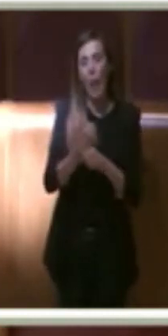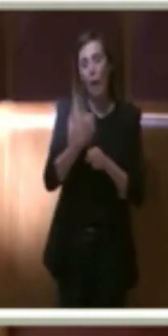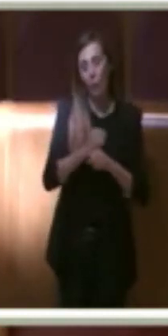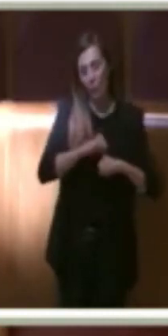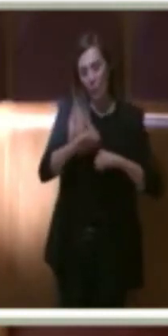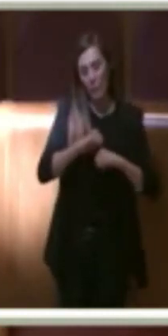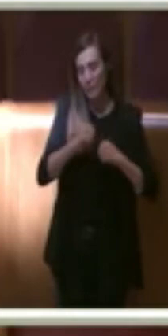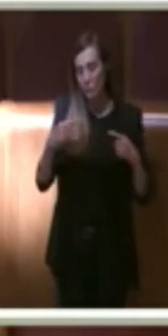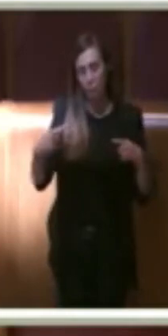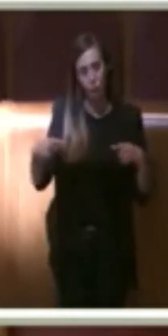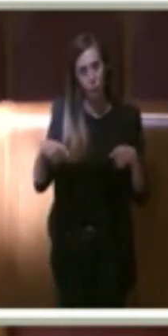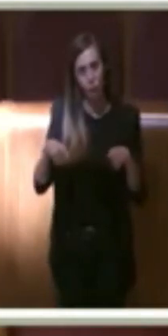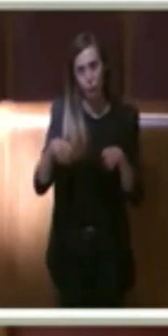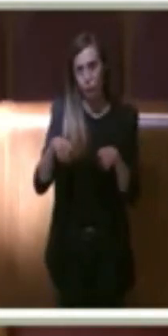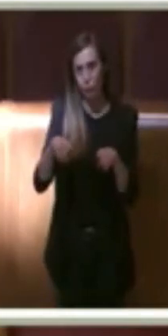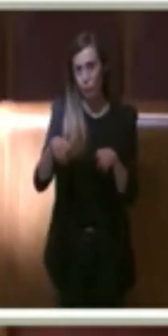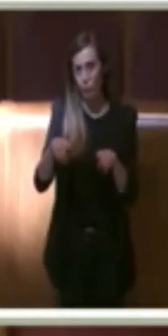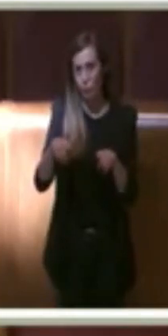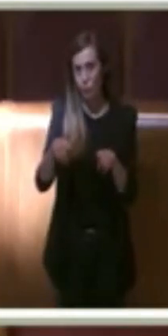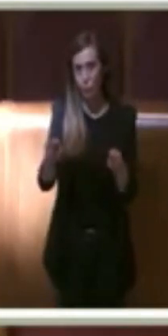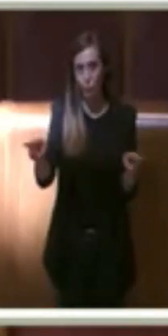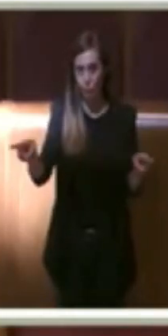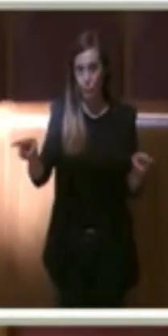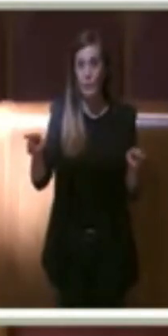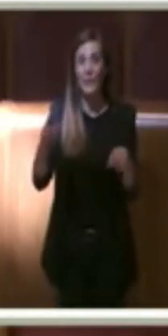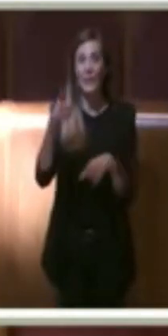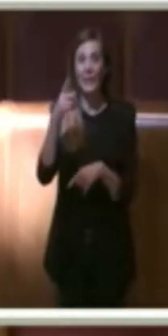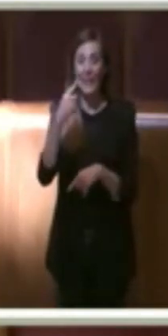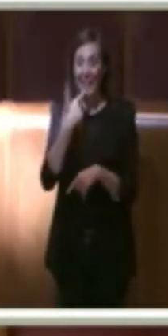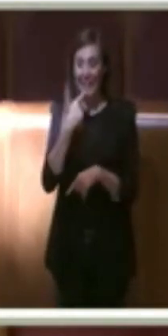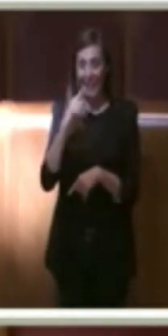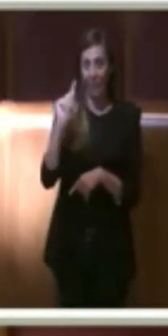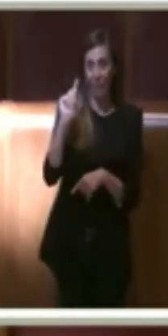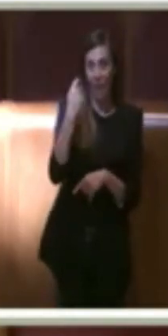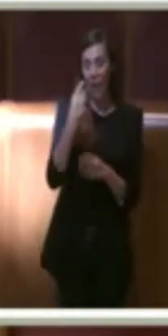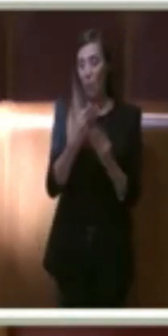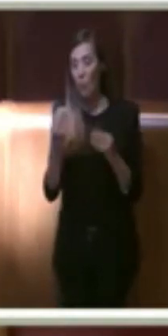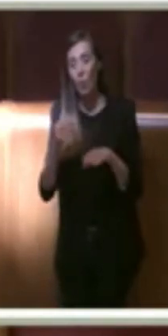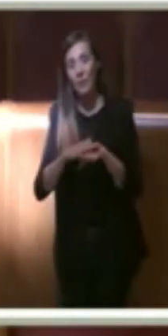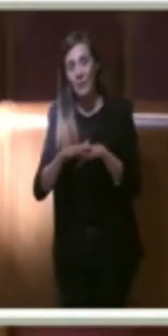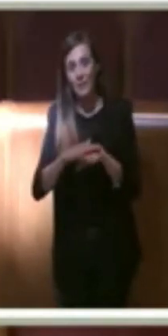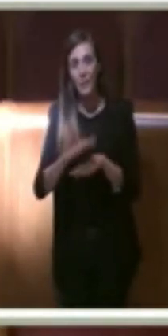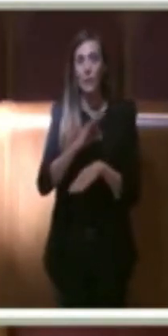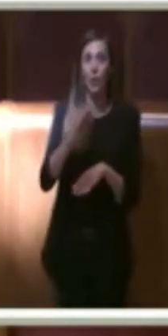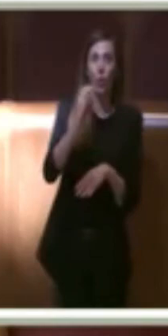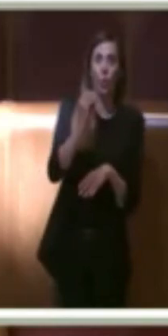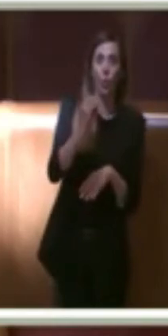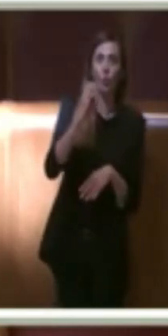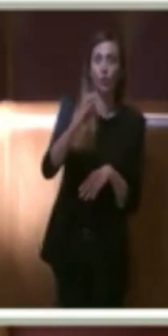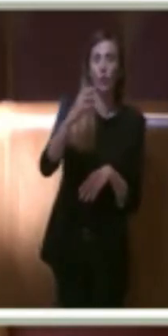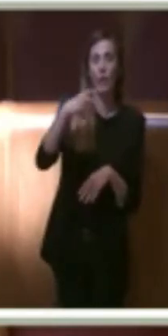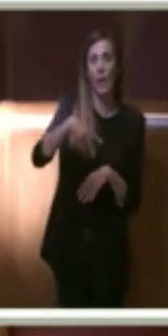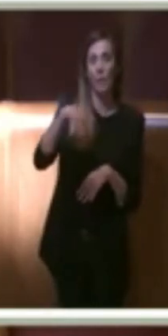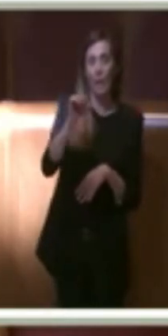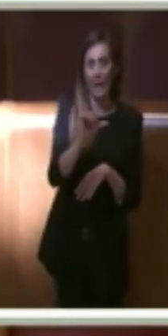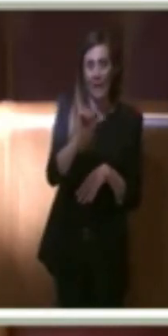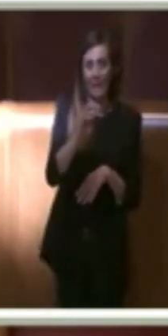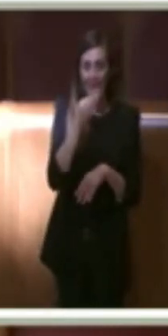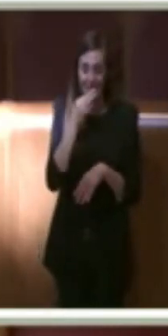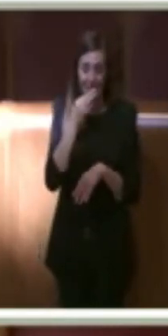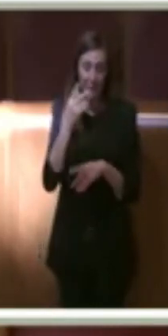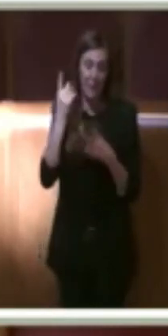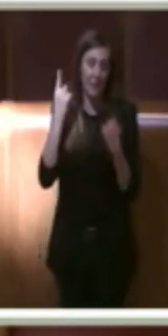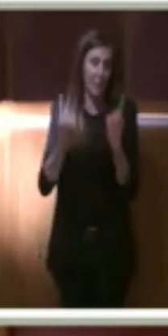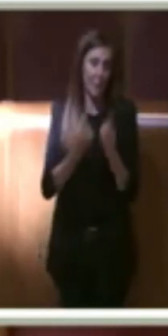auguro, qualsiasi cosa accada, sia che vinca multiservizi o vinca CNS, queste cose andranno a